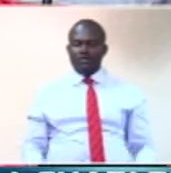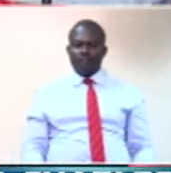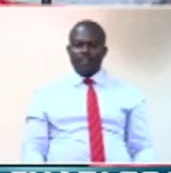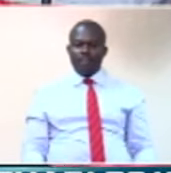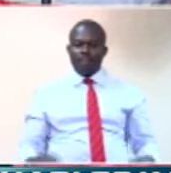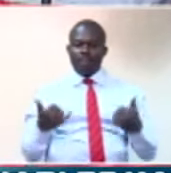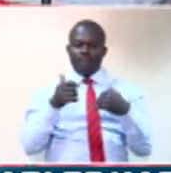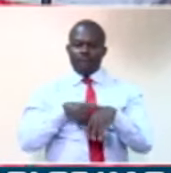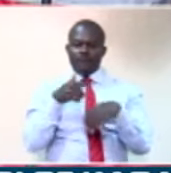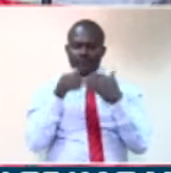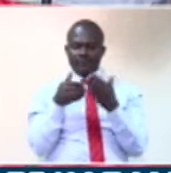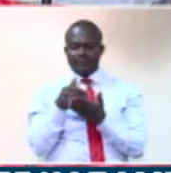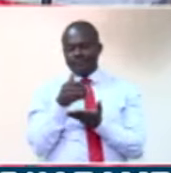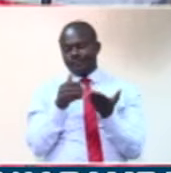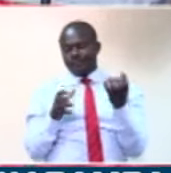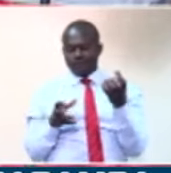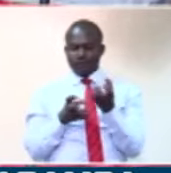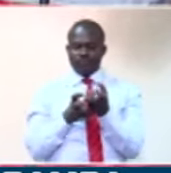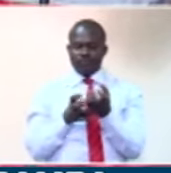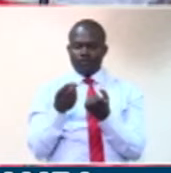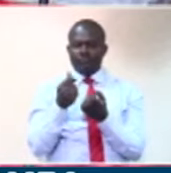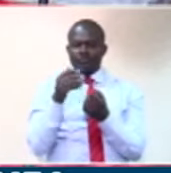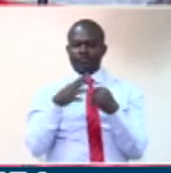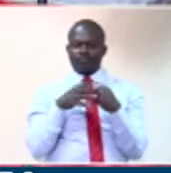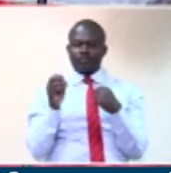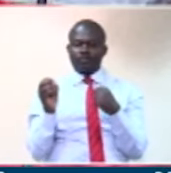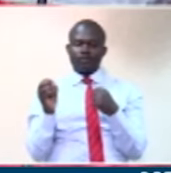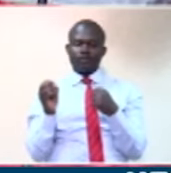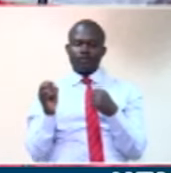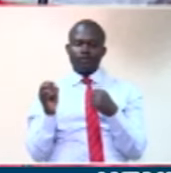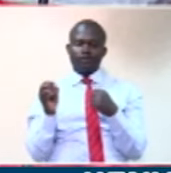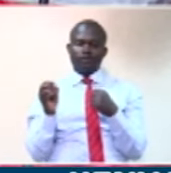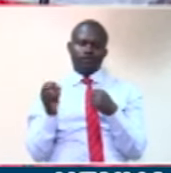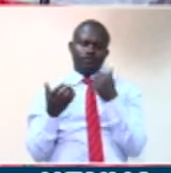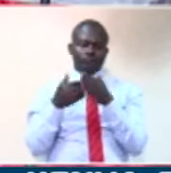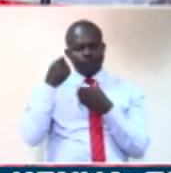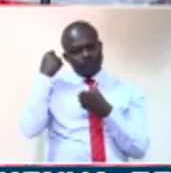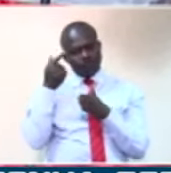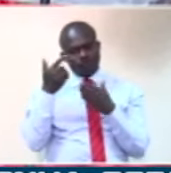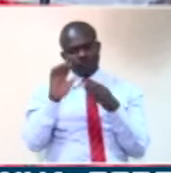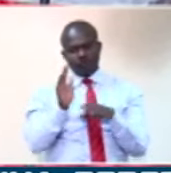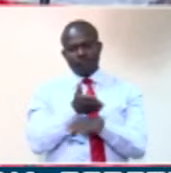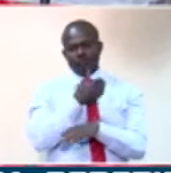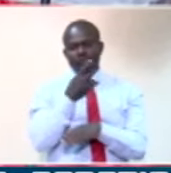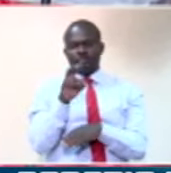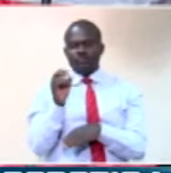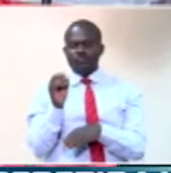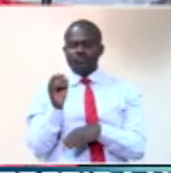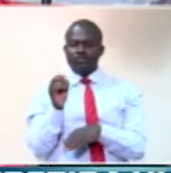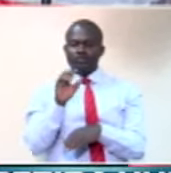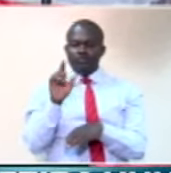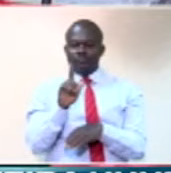mwanya ri batiri imwe ni amafaranga 900, urumva deja amaze kuvaho 200 kuri litiro lisansi na batiri